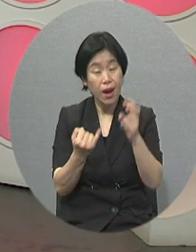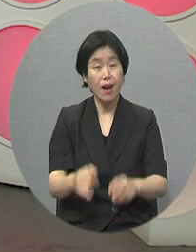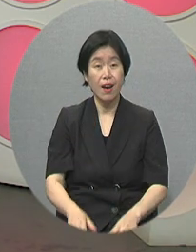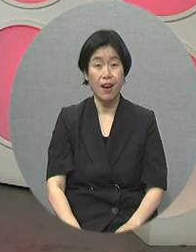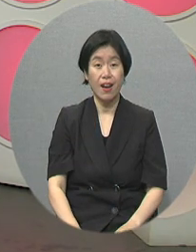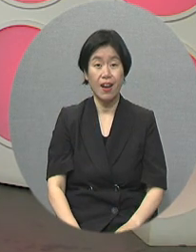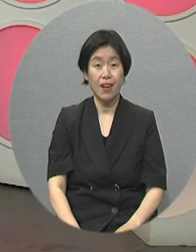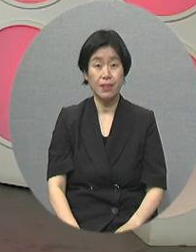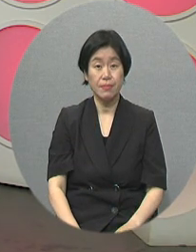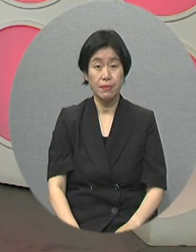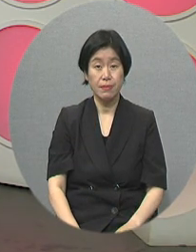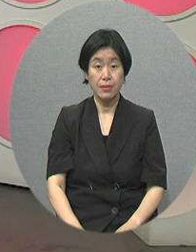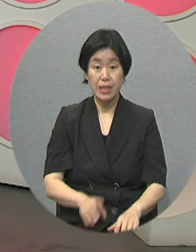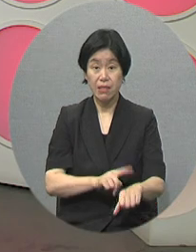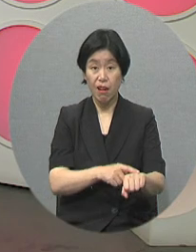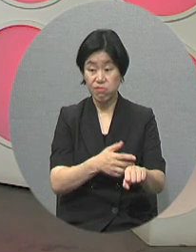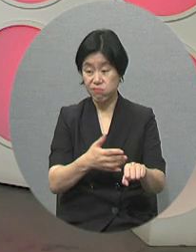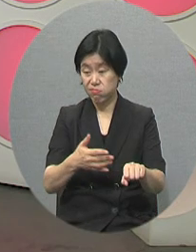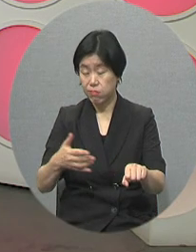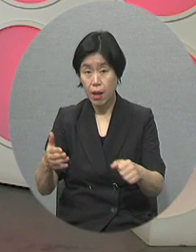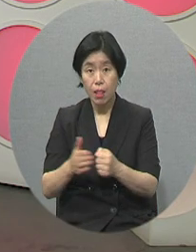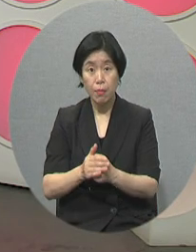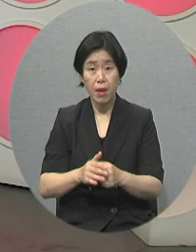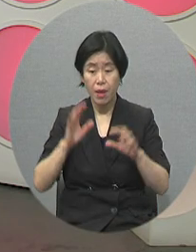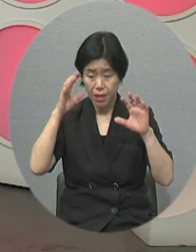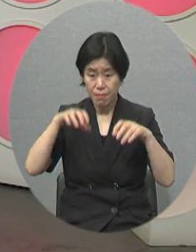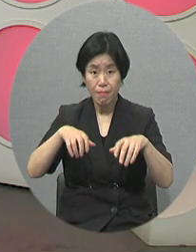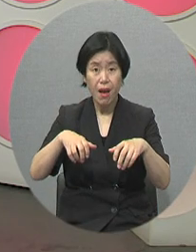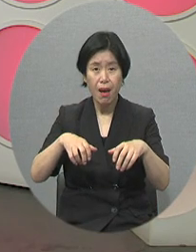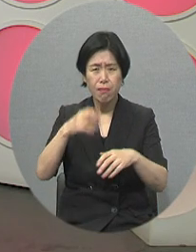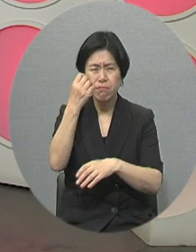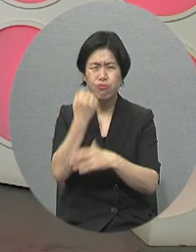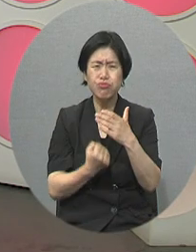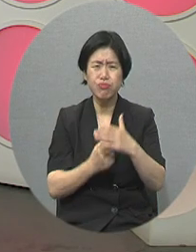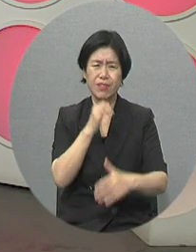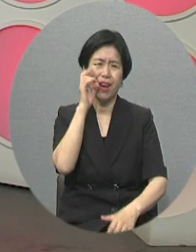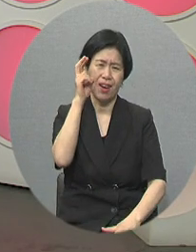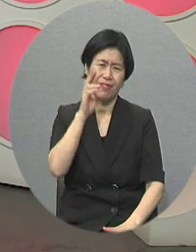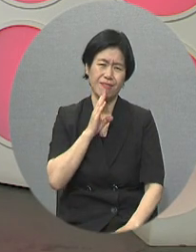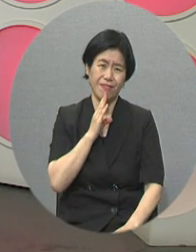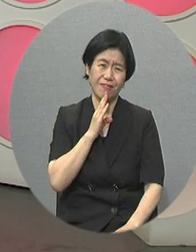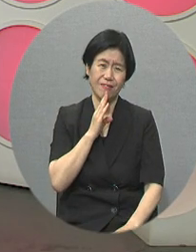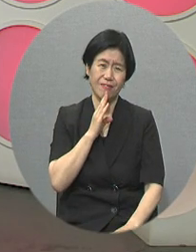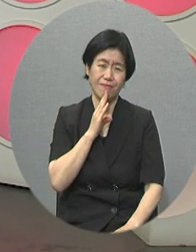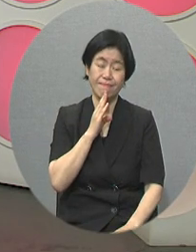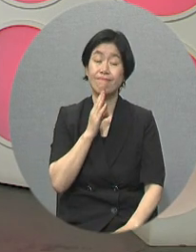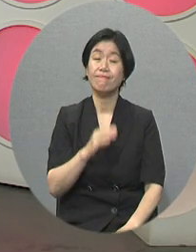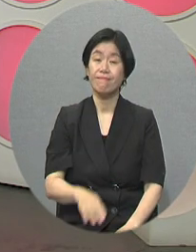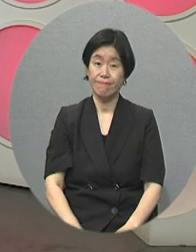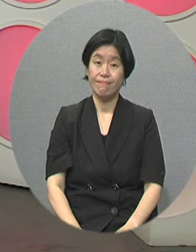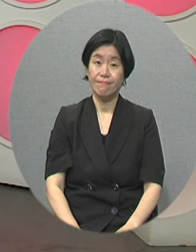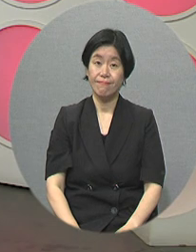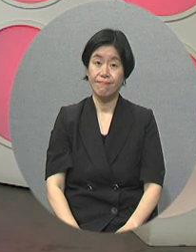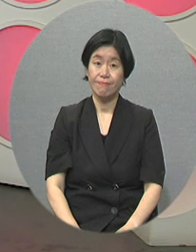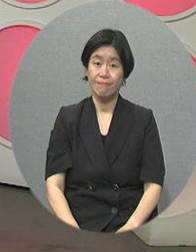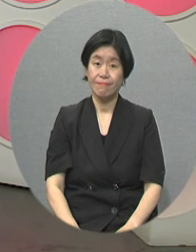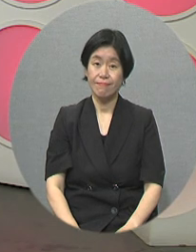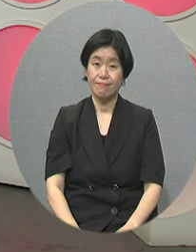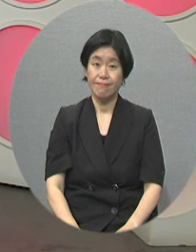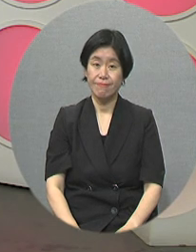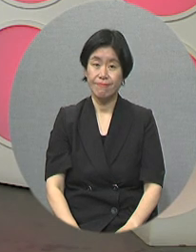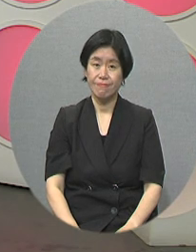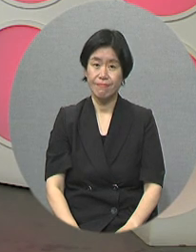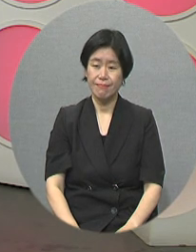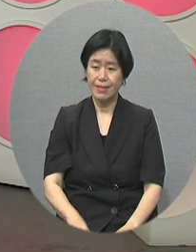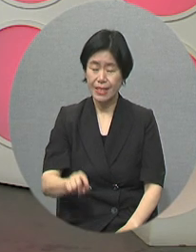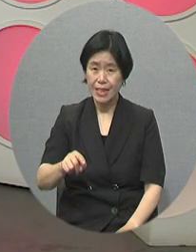하루가 넘었으니 이게 김밥이 성할 일이 있나요? 요즘에 날씨도 그때도 더웠는데 근데 그 김밥의 상한 맛이